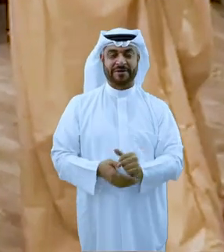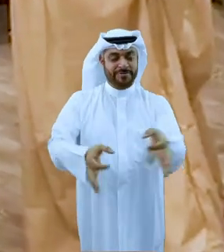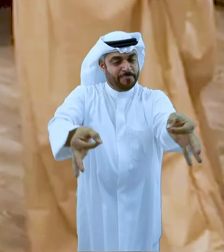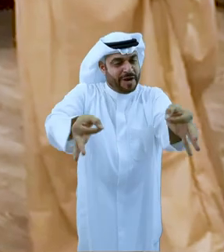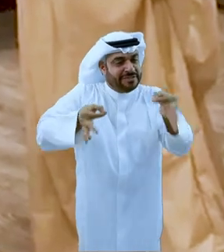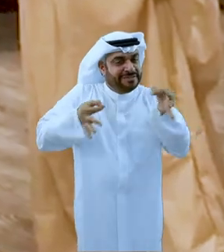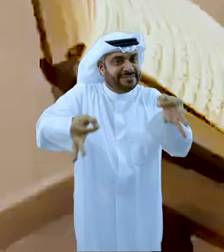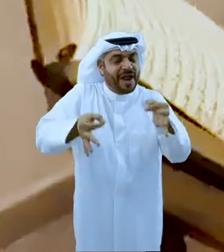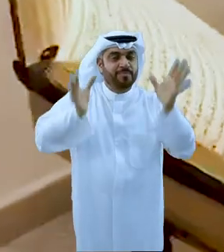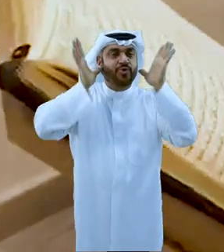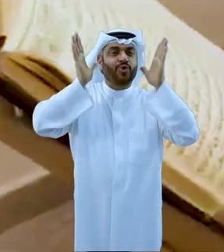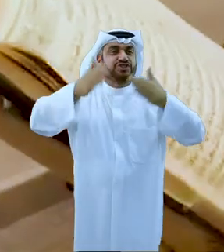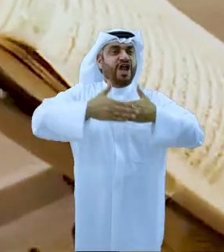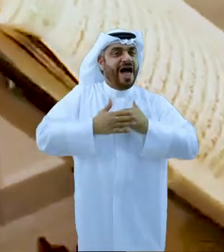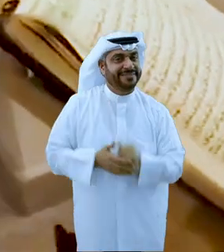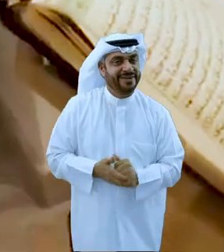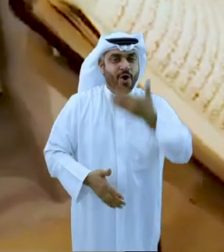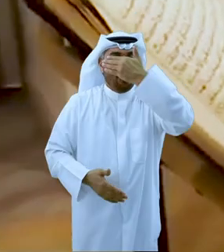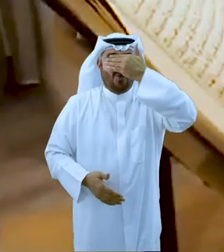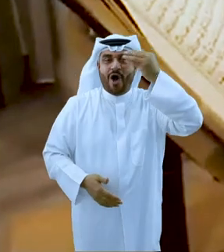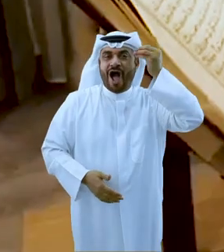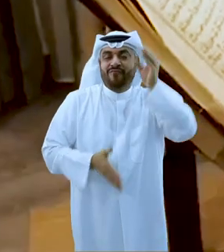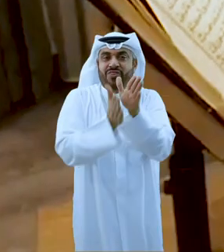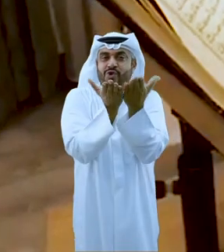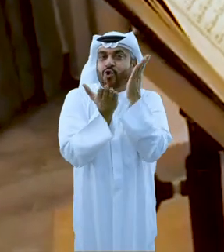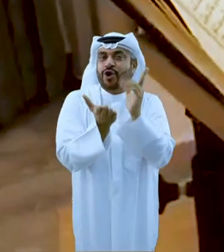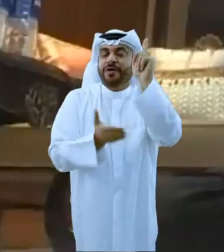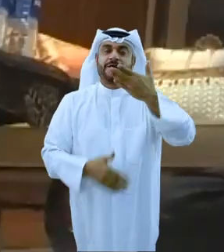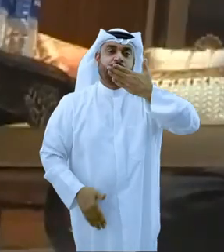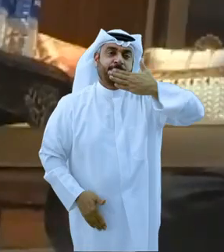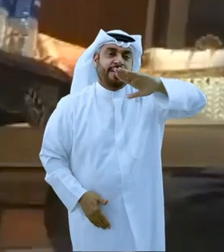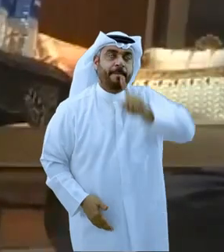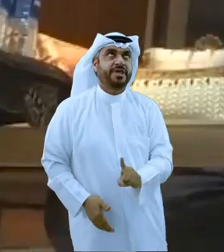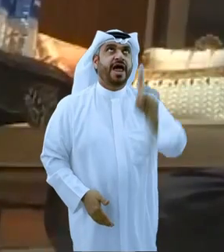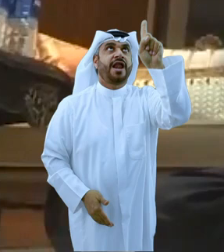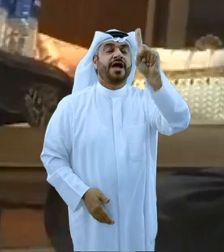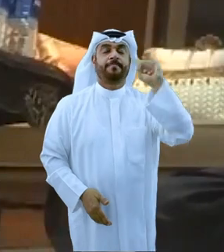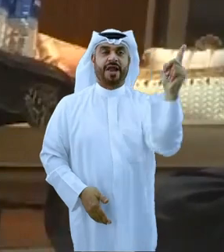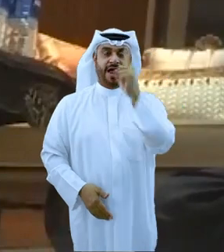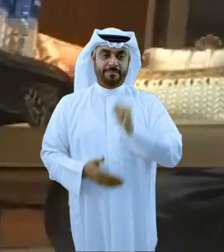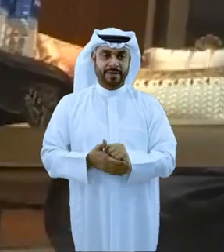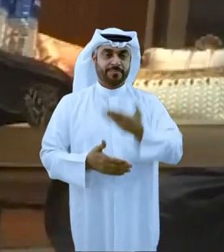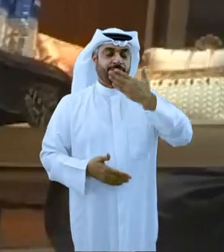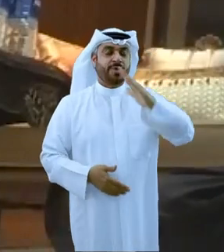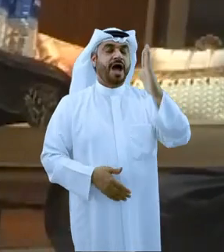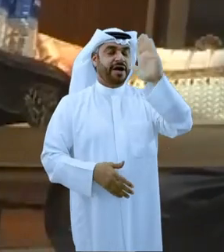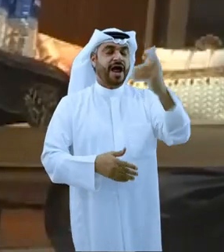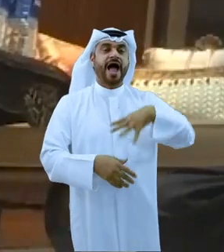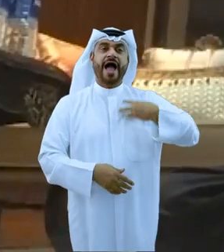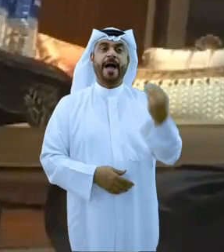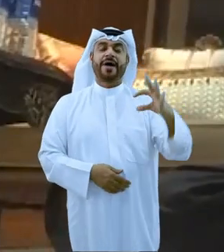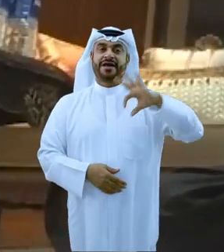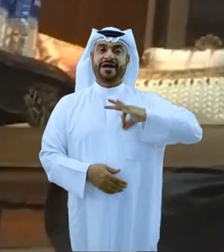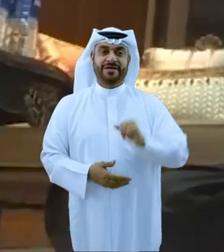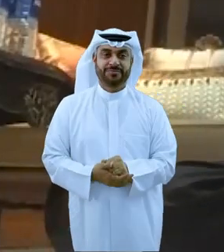المبارك والتزامهم بالصلاة وحفظ القرآن. الحمد لله رب العالمين،